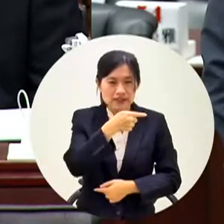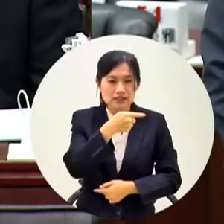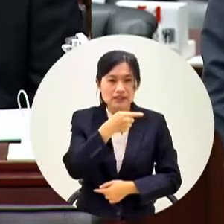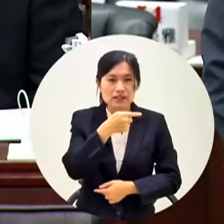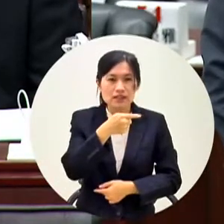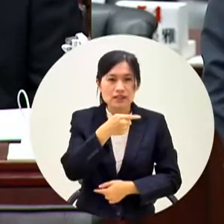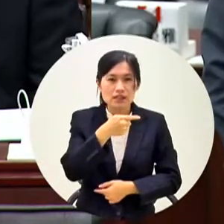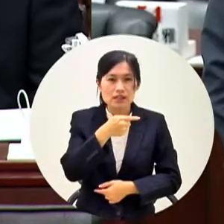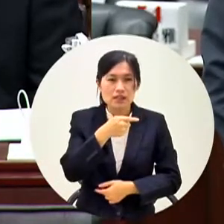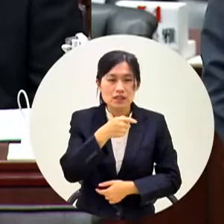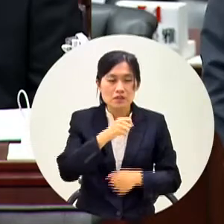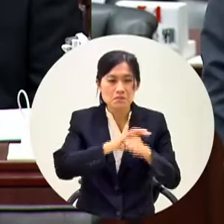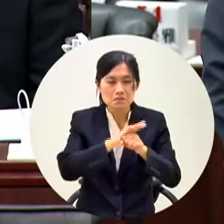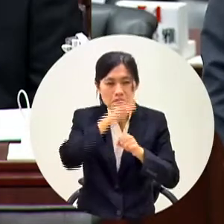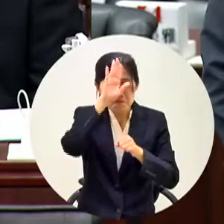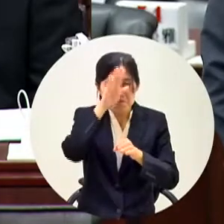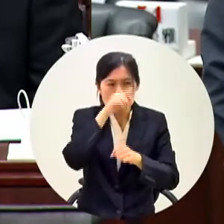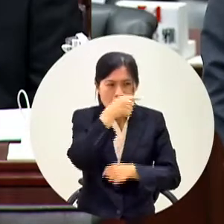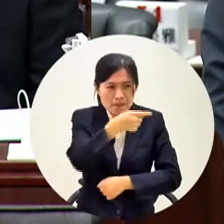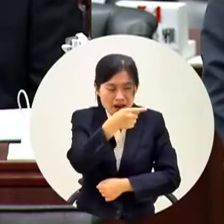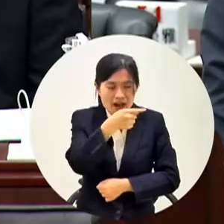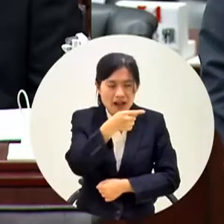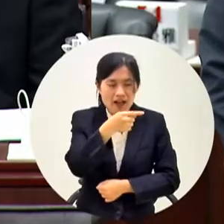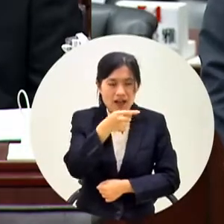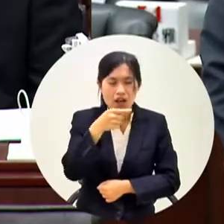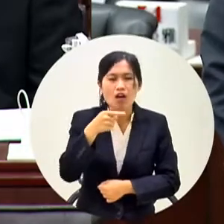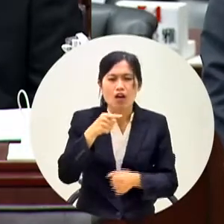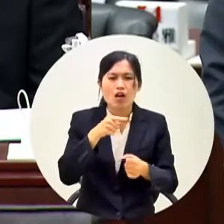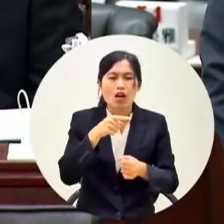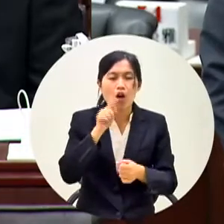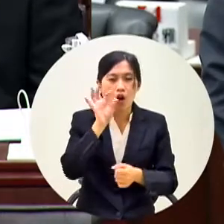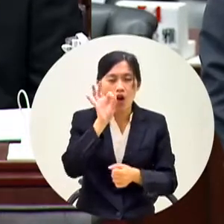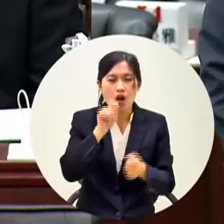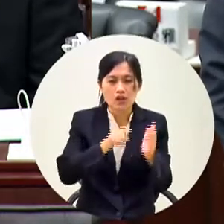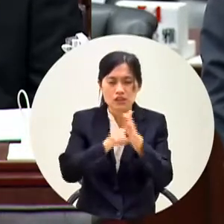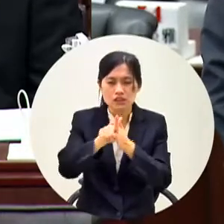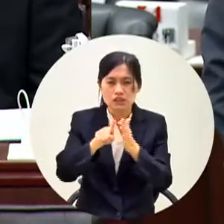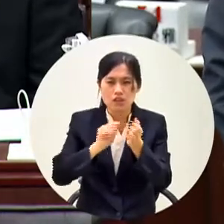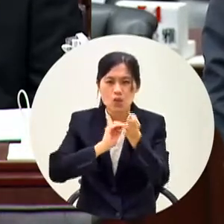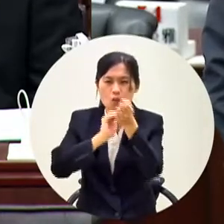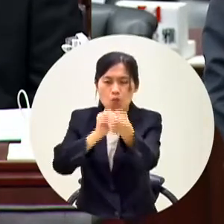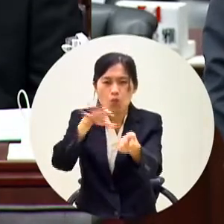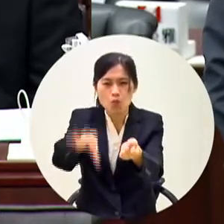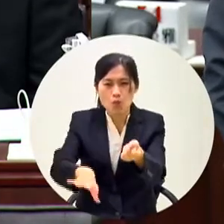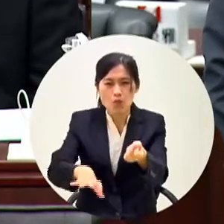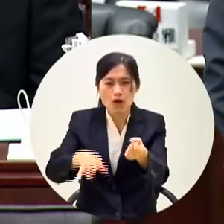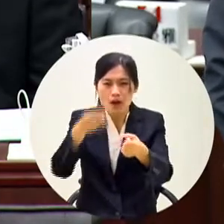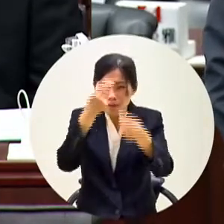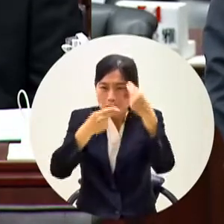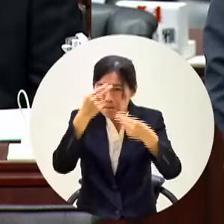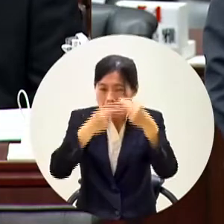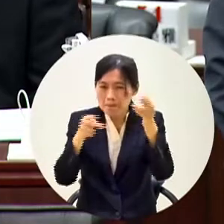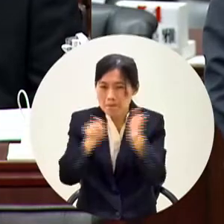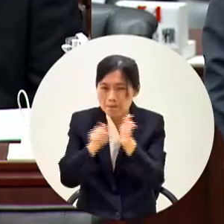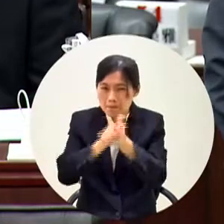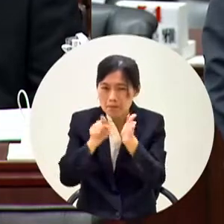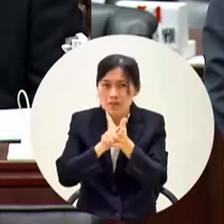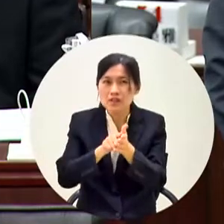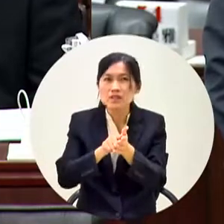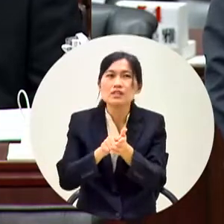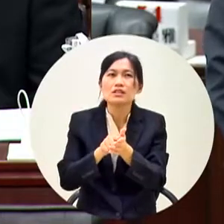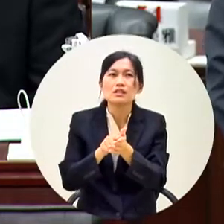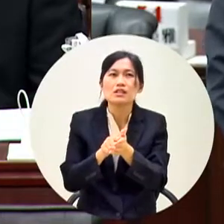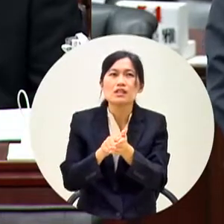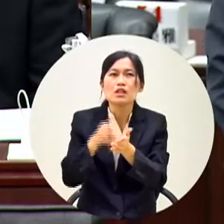医相关者会当就直接去病院吼，啊嘛你准备开刀的时间嘛会当做一个这